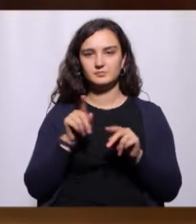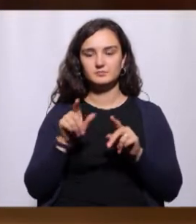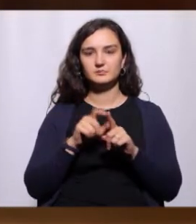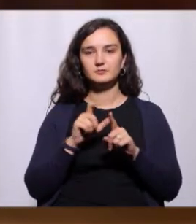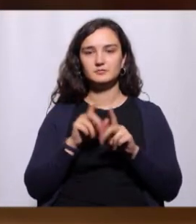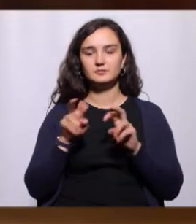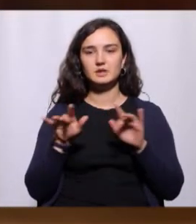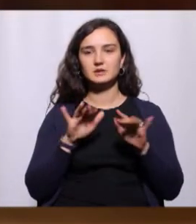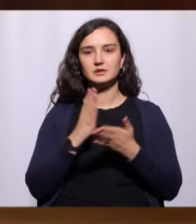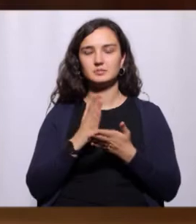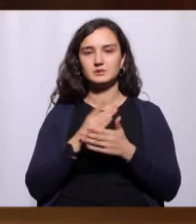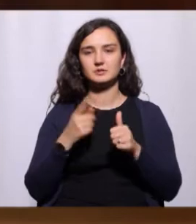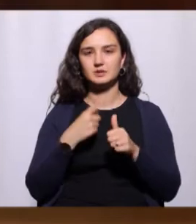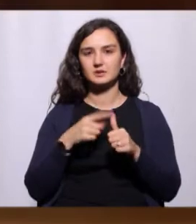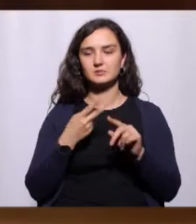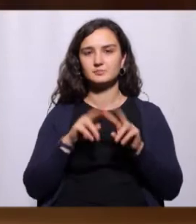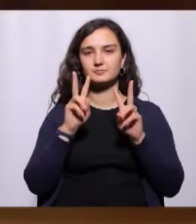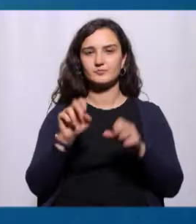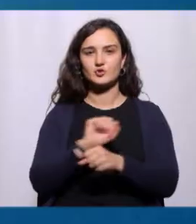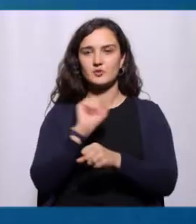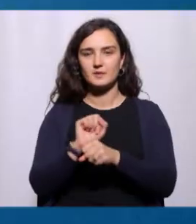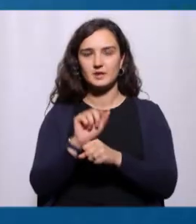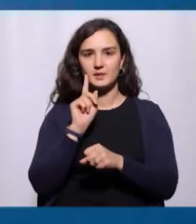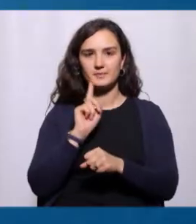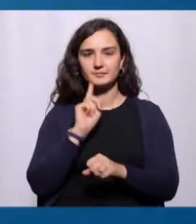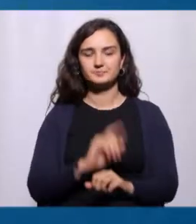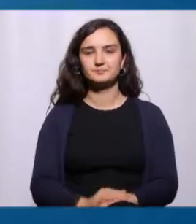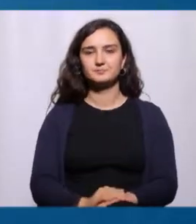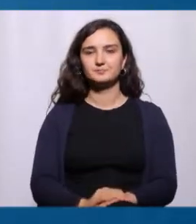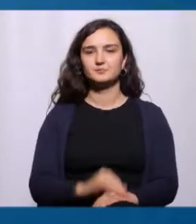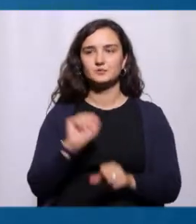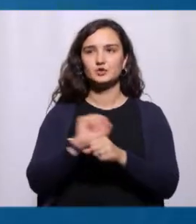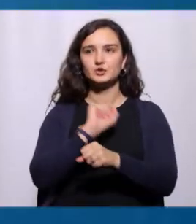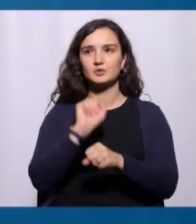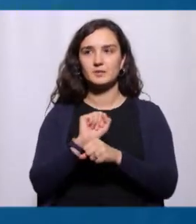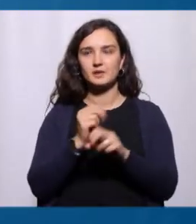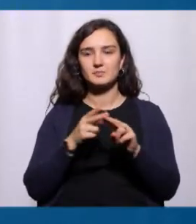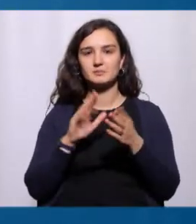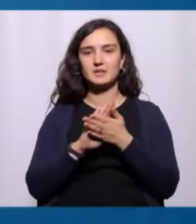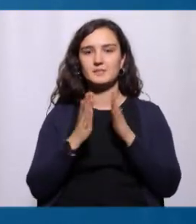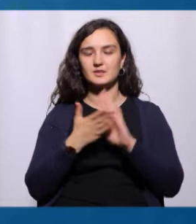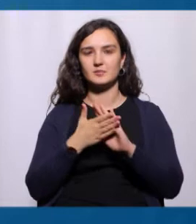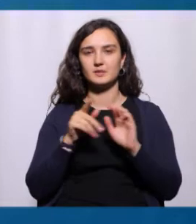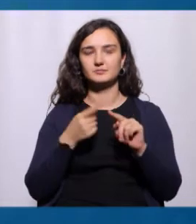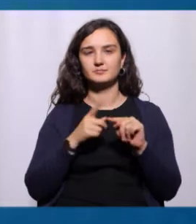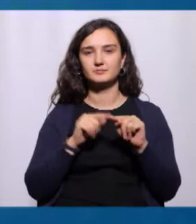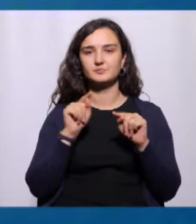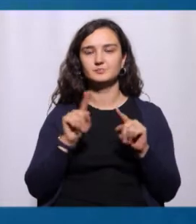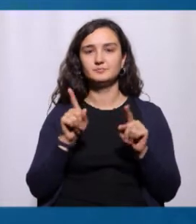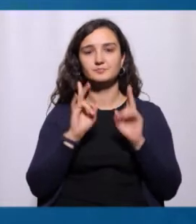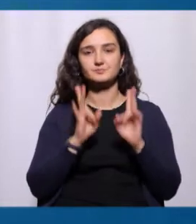noun and in Georgian it means შეფერხება. A delay is a situation in which something